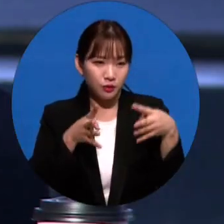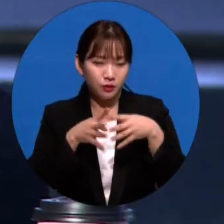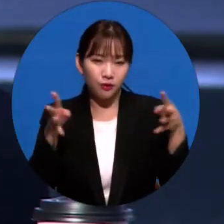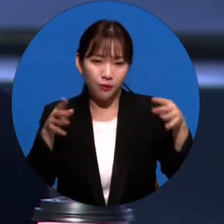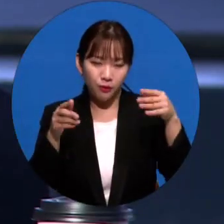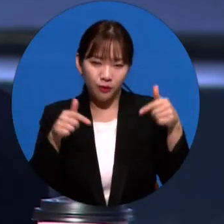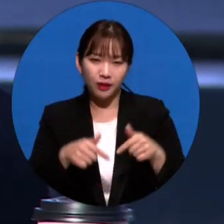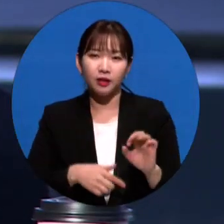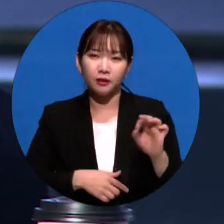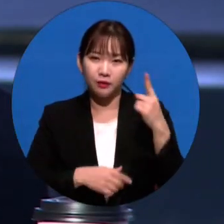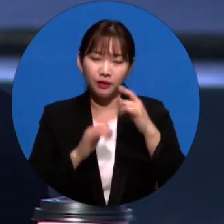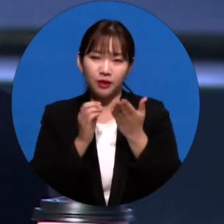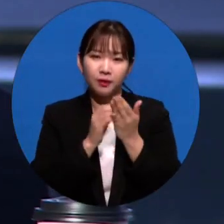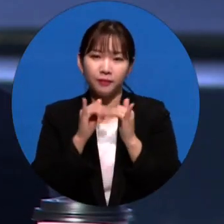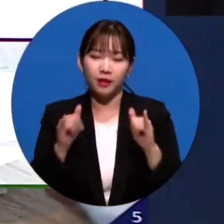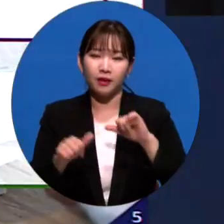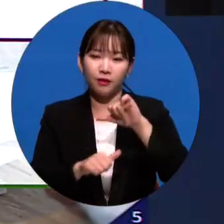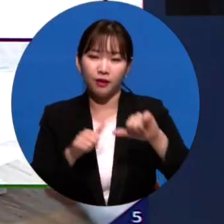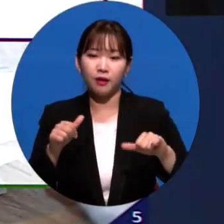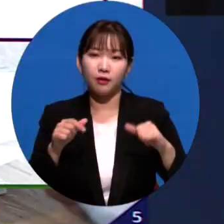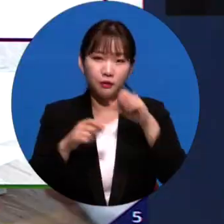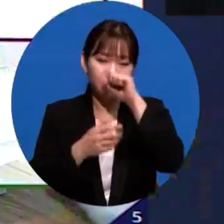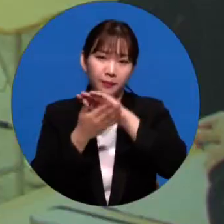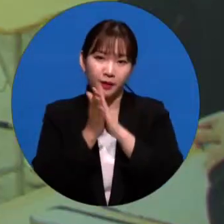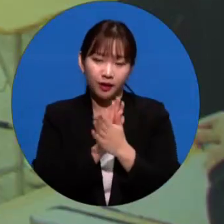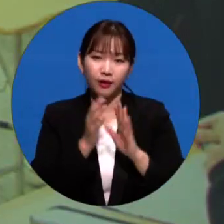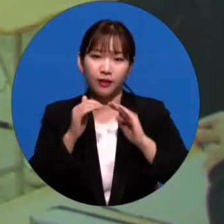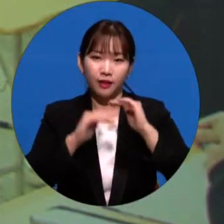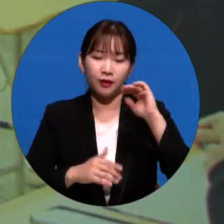안건 등이 함께 논의됐습니다.